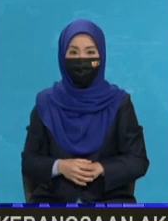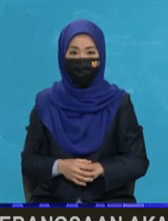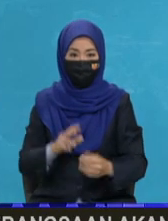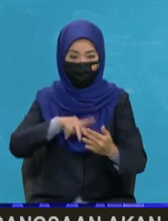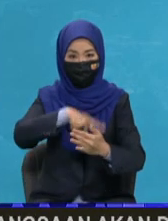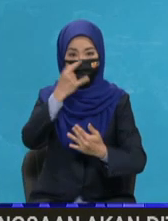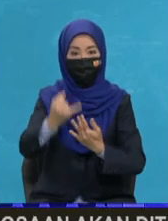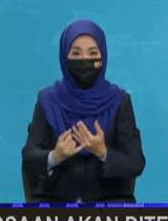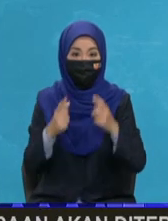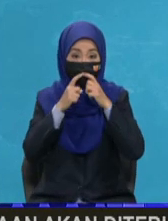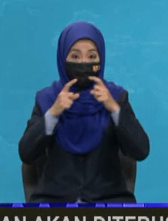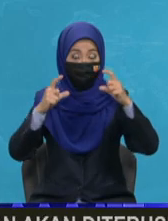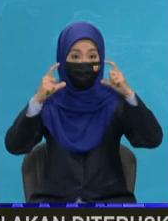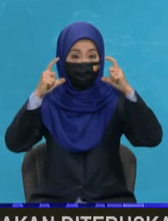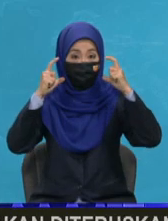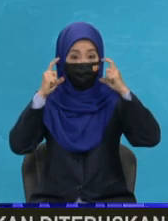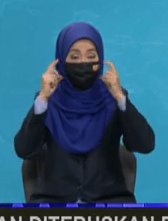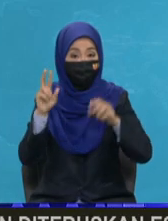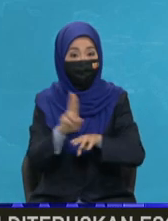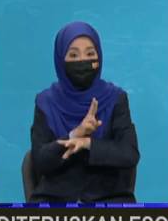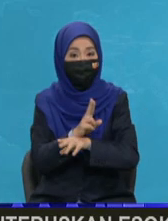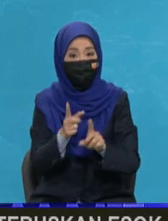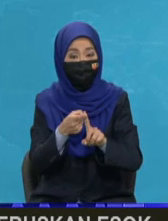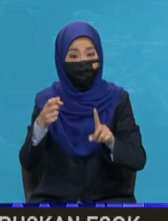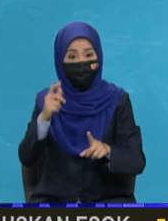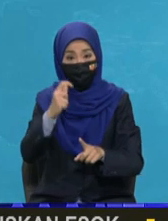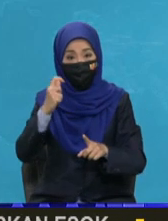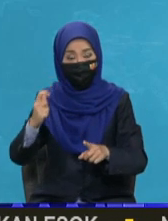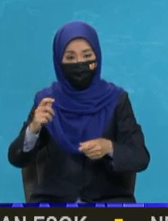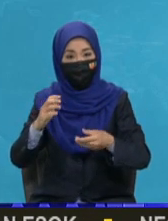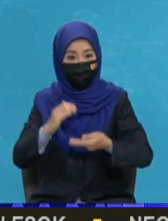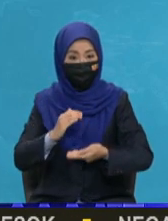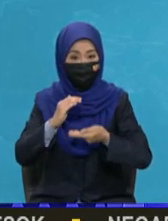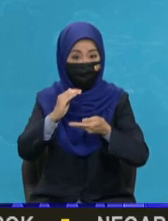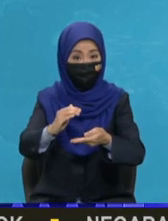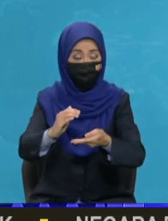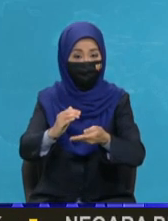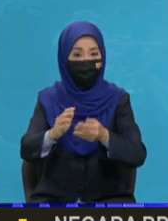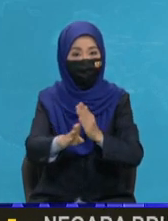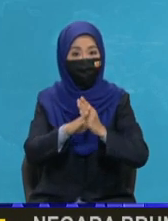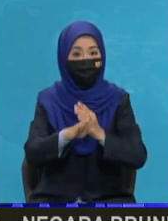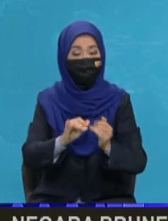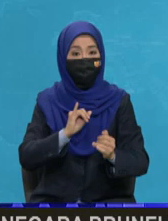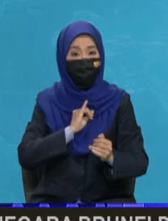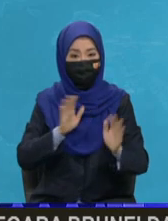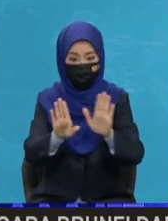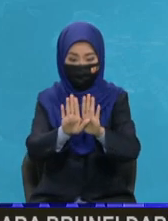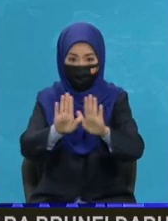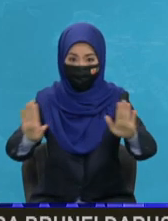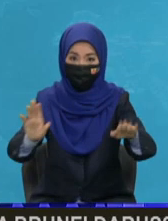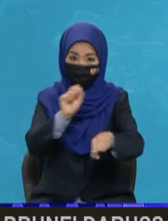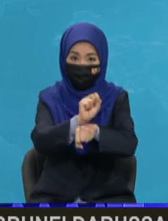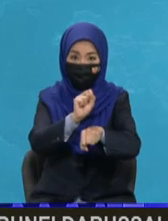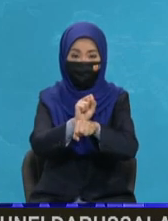the project pakai Mask inisiatif daerah tuton terus memberikan sumbangan kelengkapan pelindung diri kepada petugas barisan